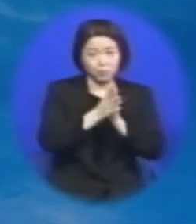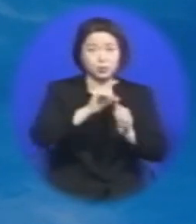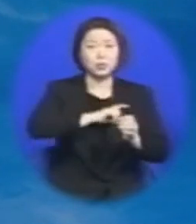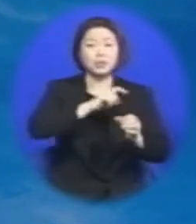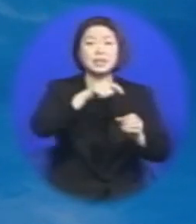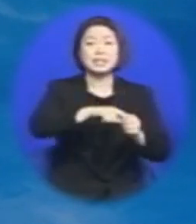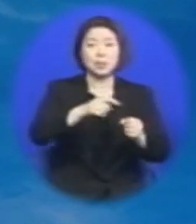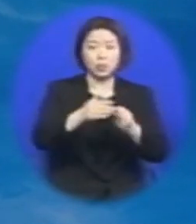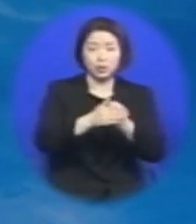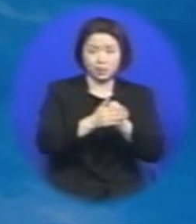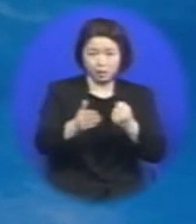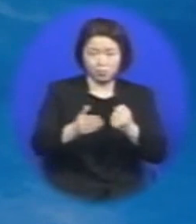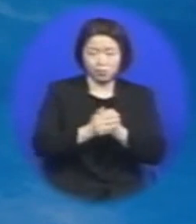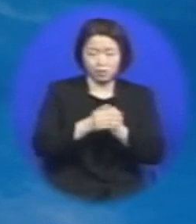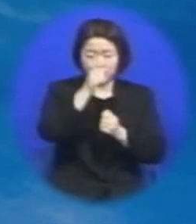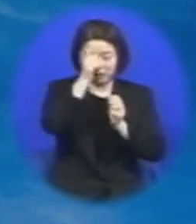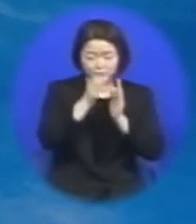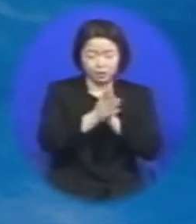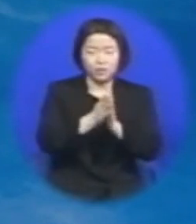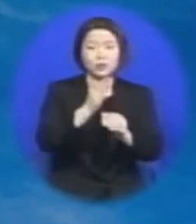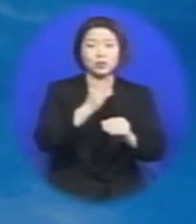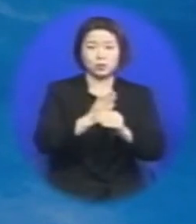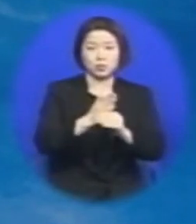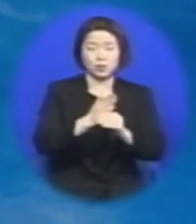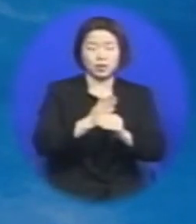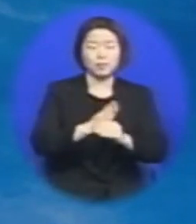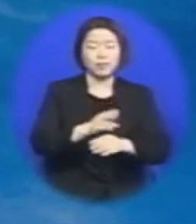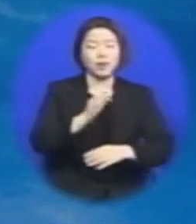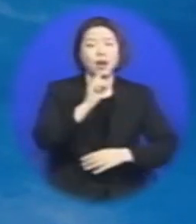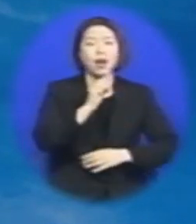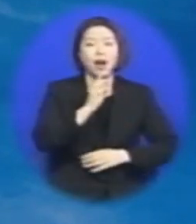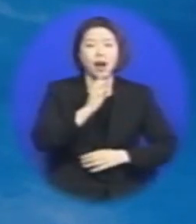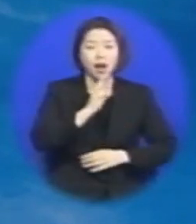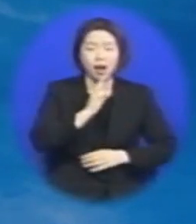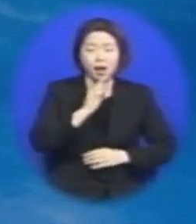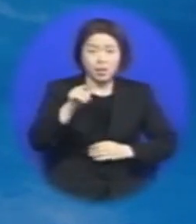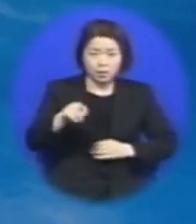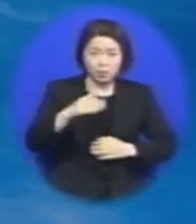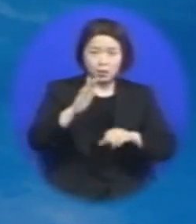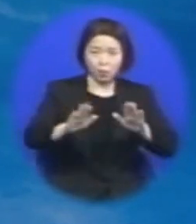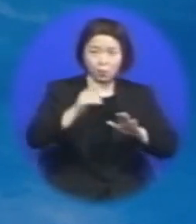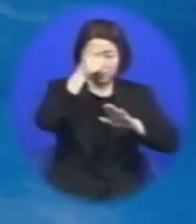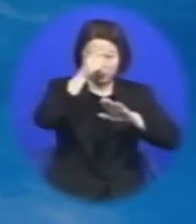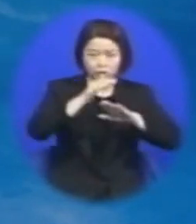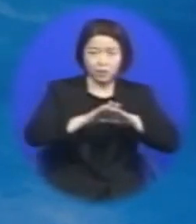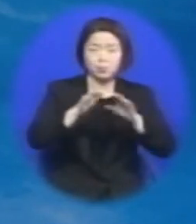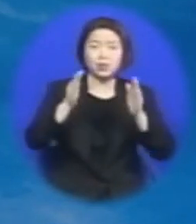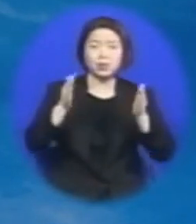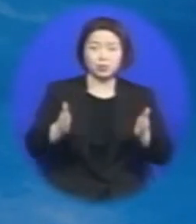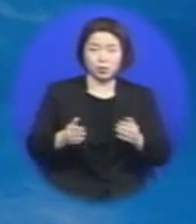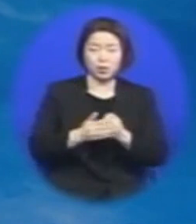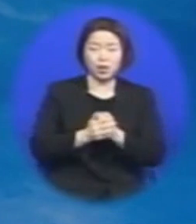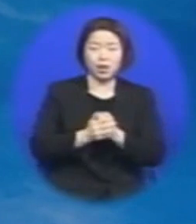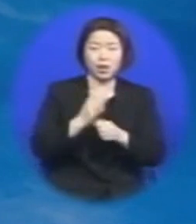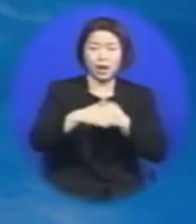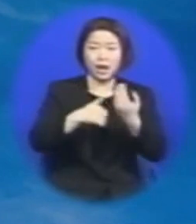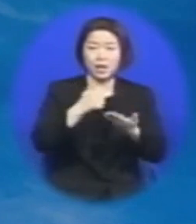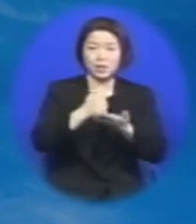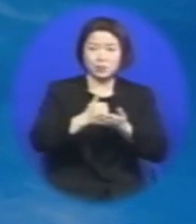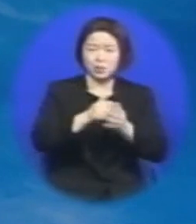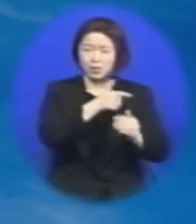근데 기도하는 중에 아 하나님이 오늘 예배를 통해서 이분은 크게 실족하는 가운데서